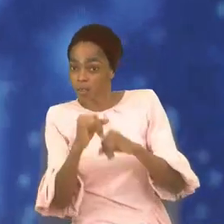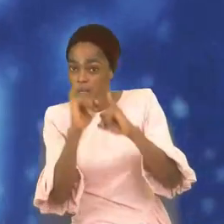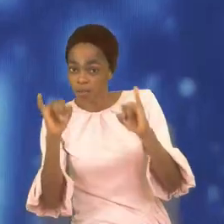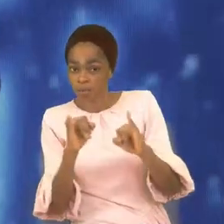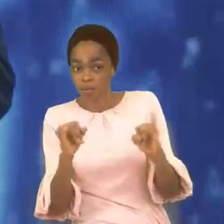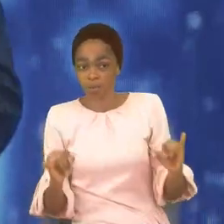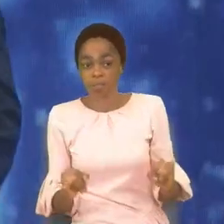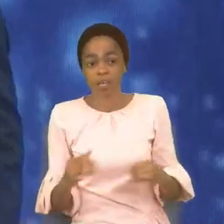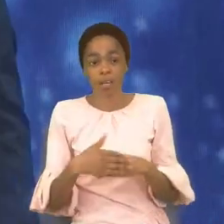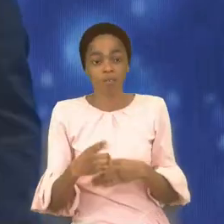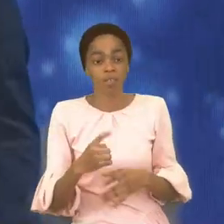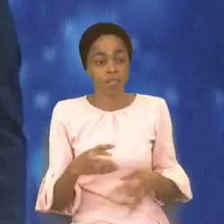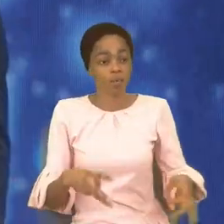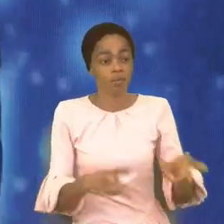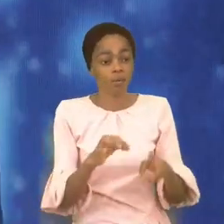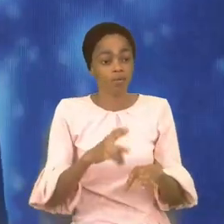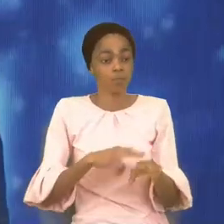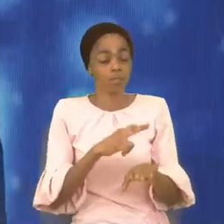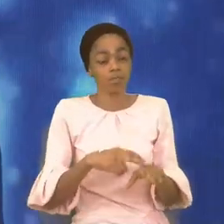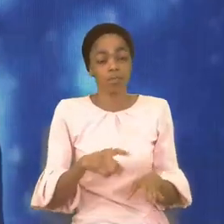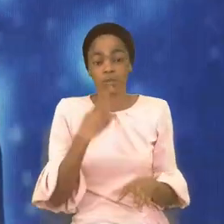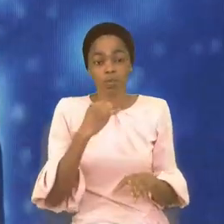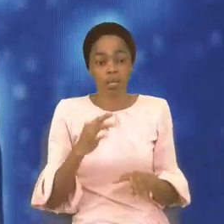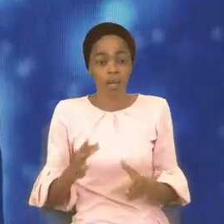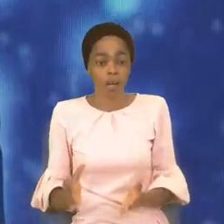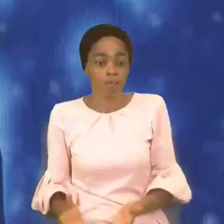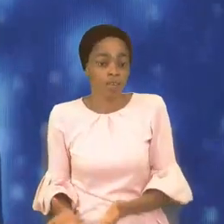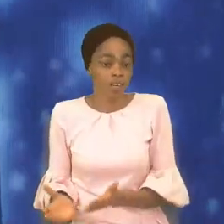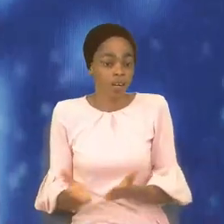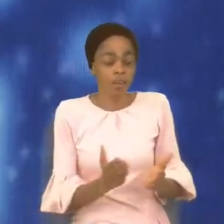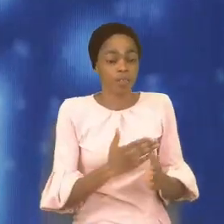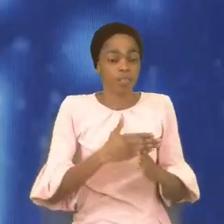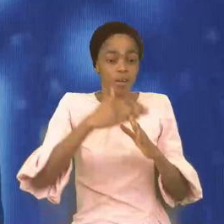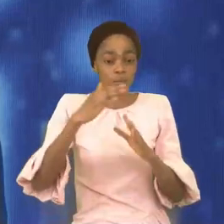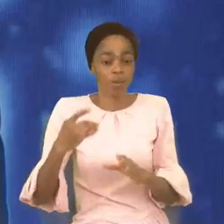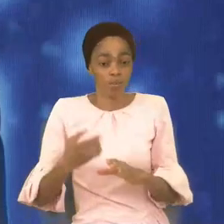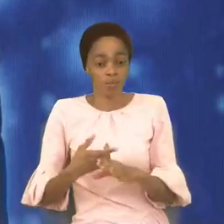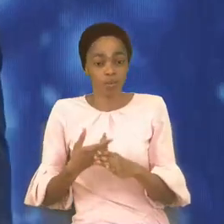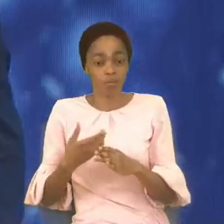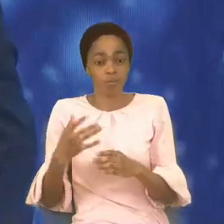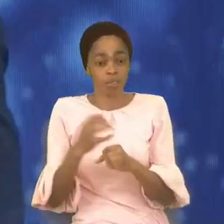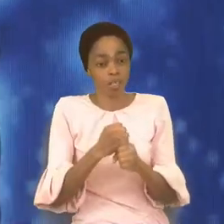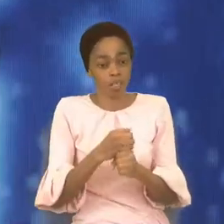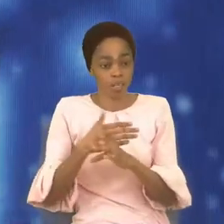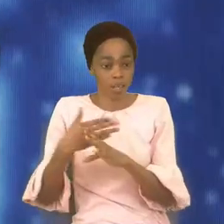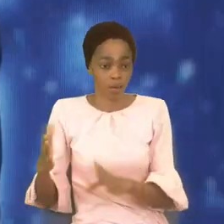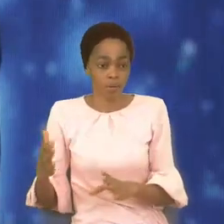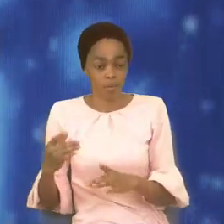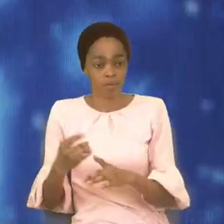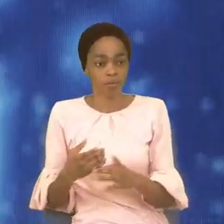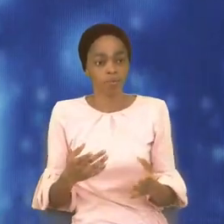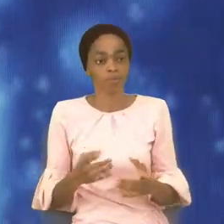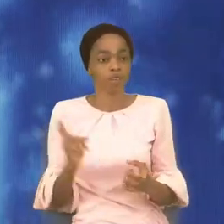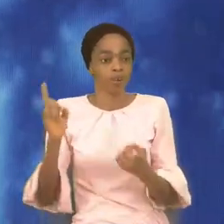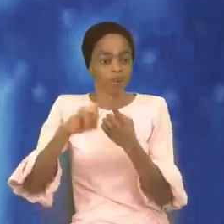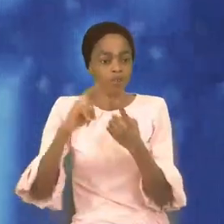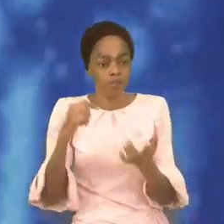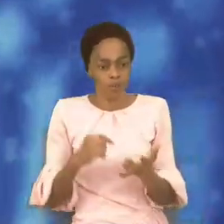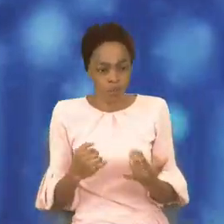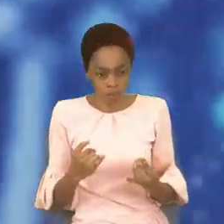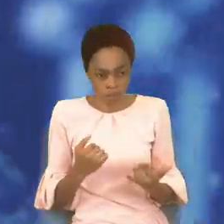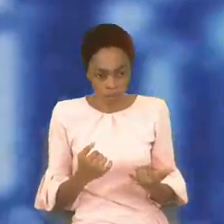les nations, d'après la coutume des nations dont les avait transportés. Verset 34.